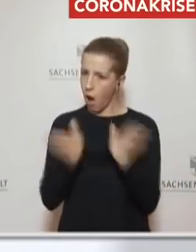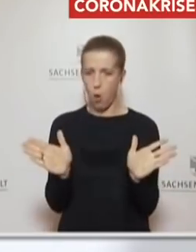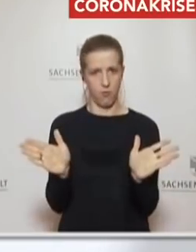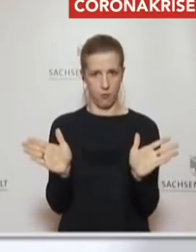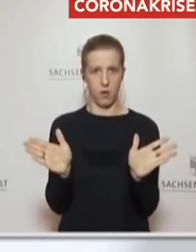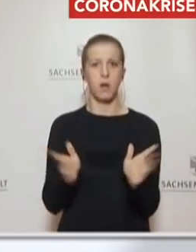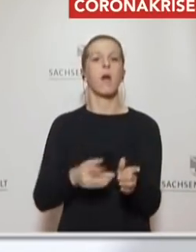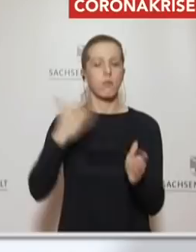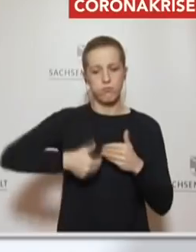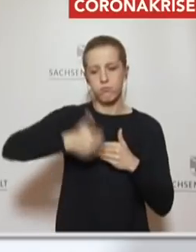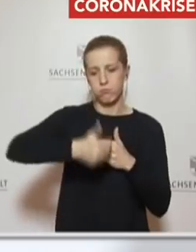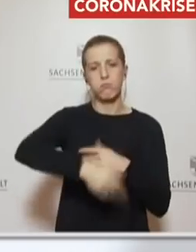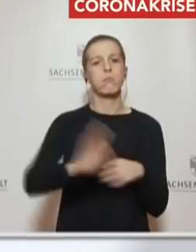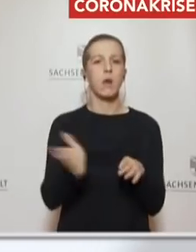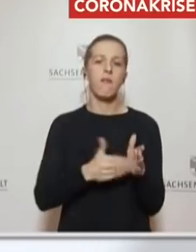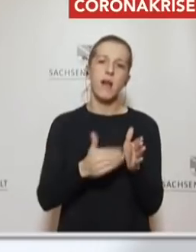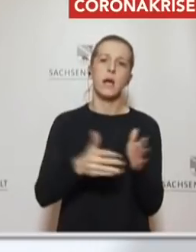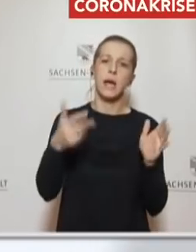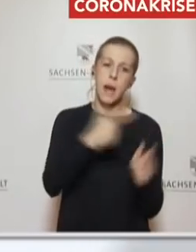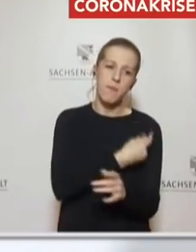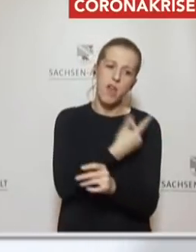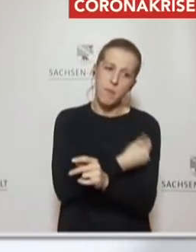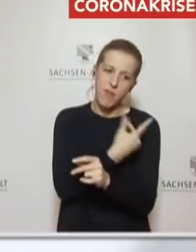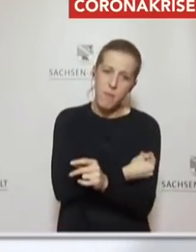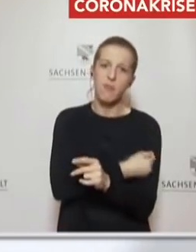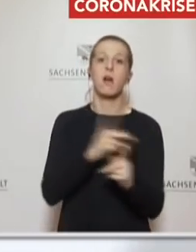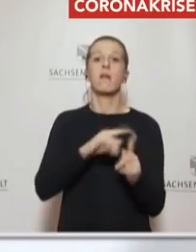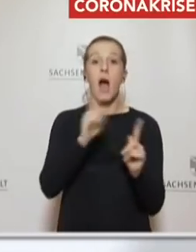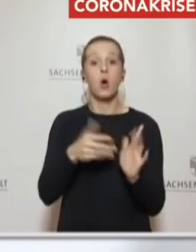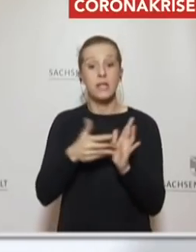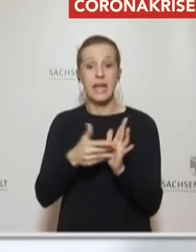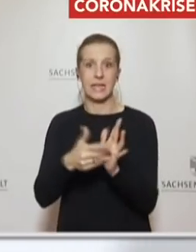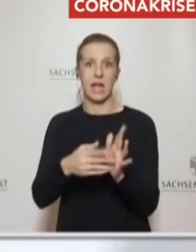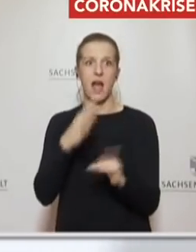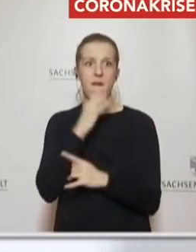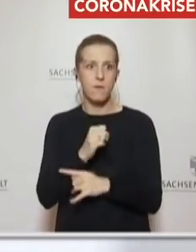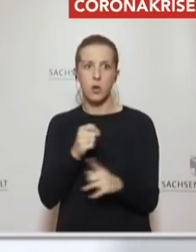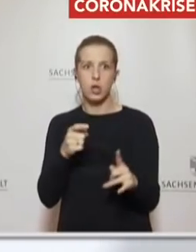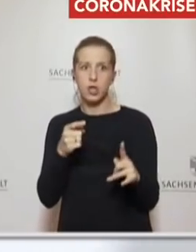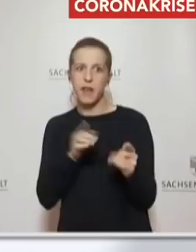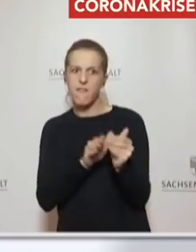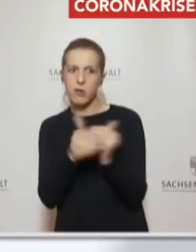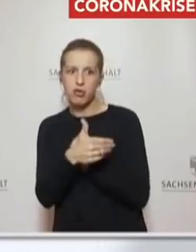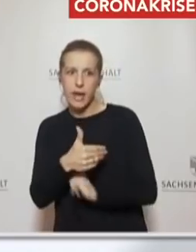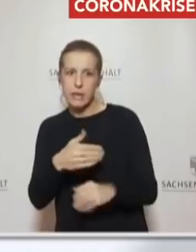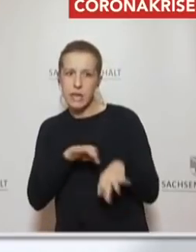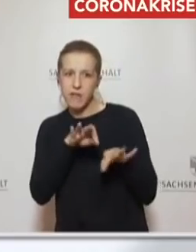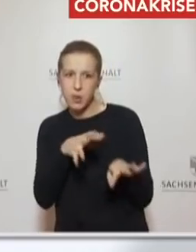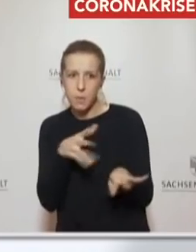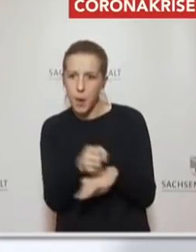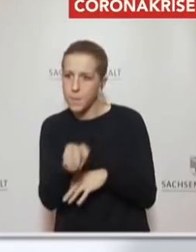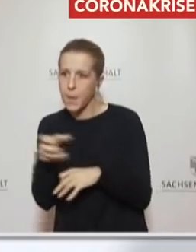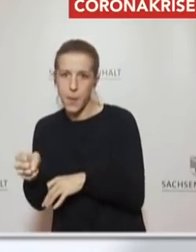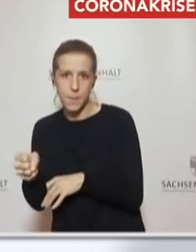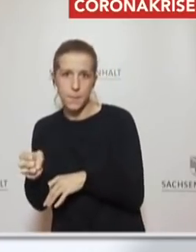Es soll weiter geimpft werden, es soll weiter getestet werden. Wir wollen das Dunkelfeld aufhellen. Gerade auch mit den Modellprojekten nach